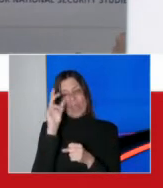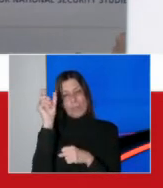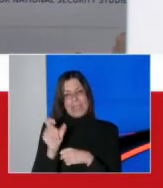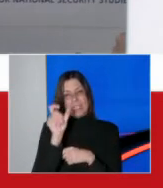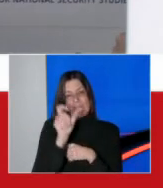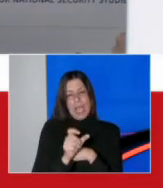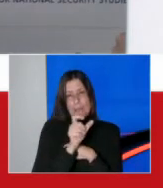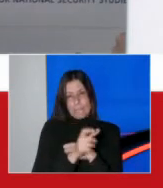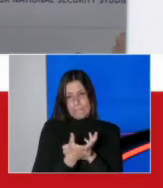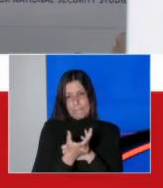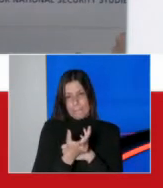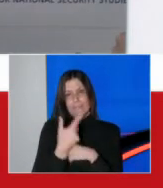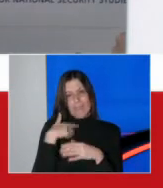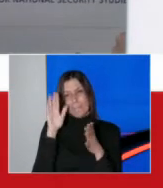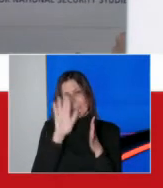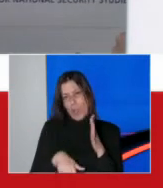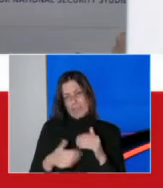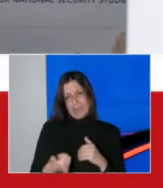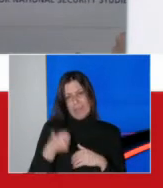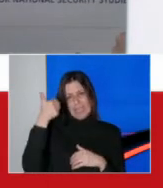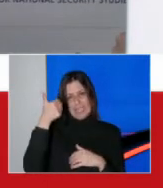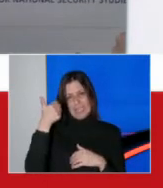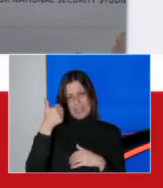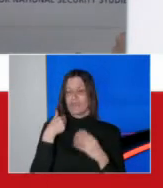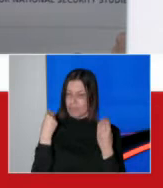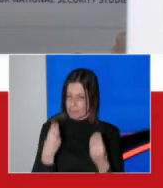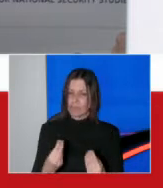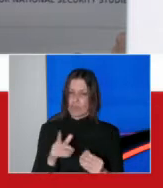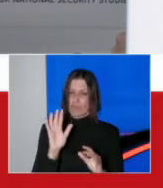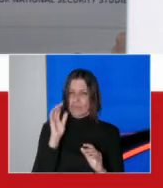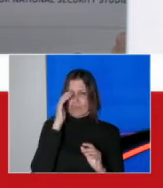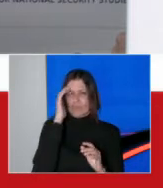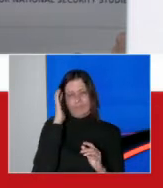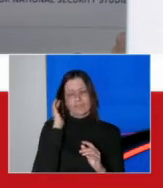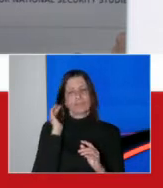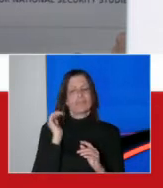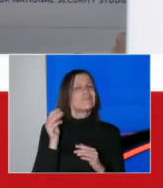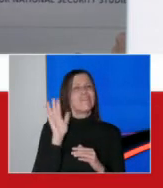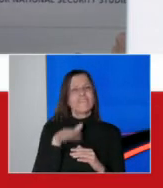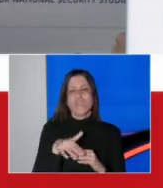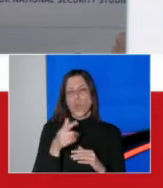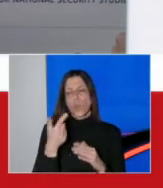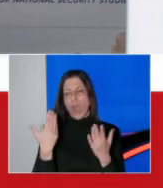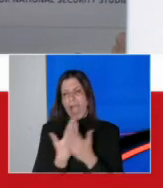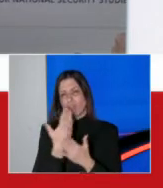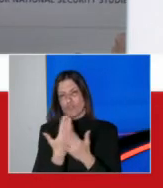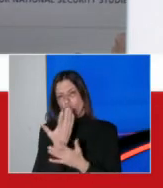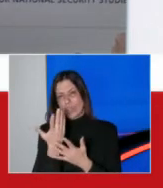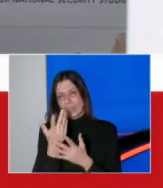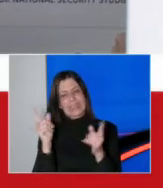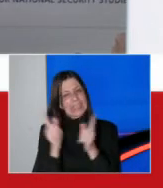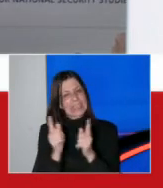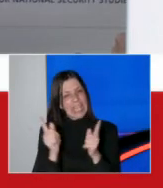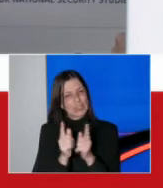באזרחים ופחות במנהיג, וטוב שכך. אפילו מהדורות החדשות